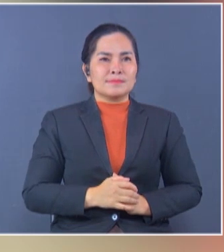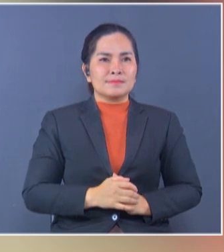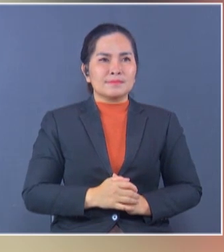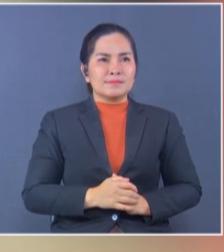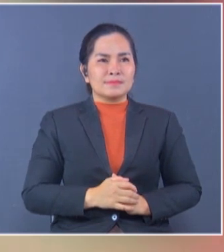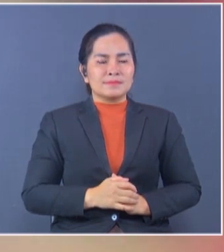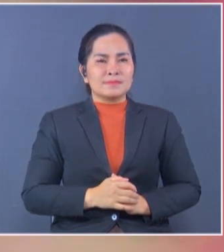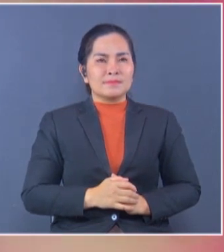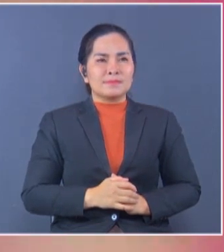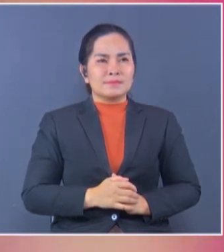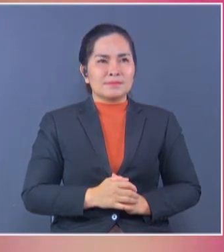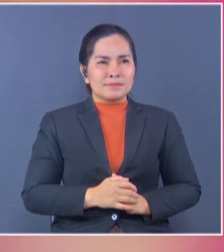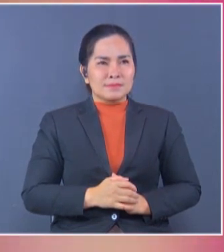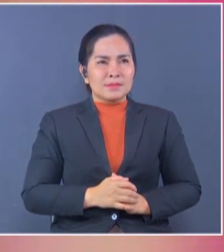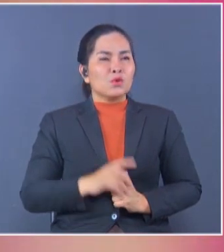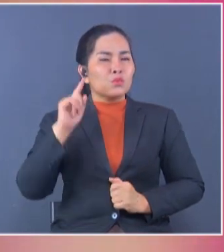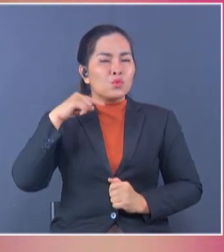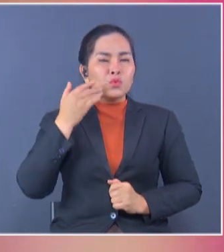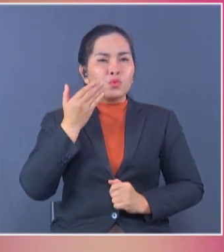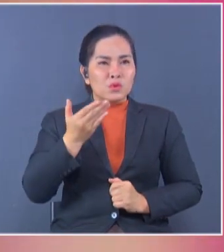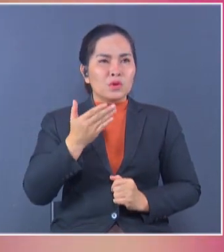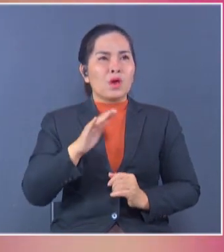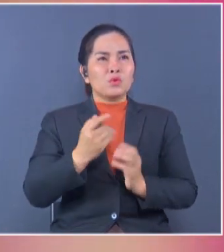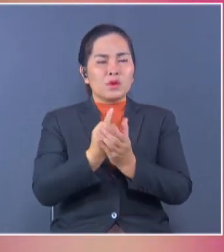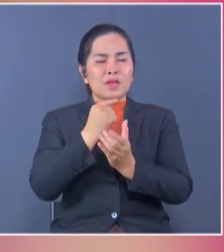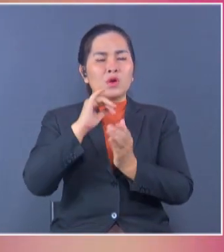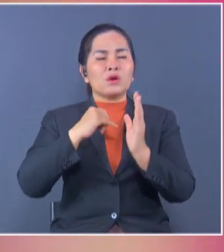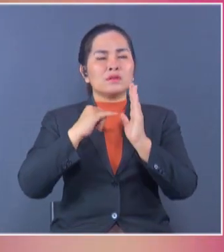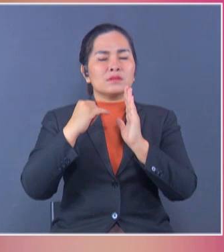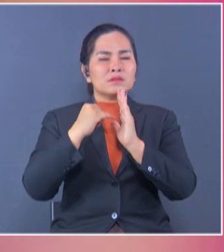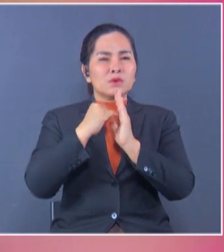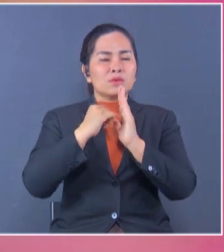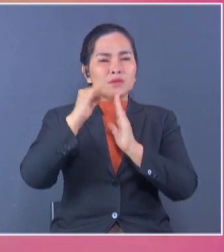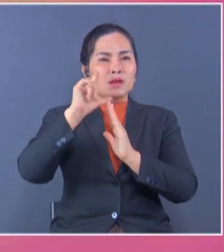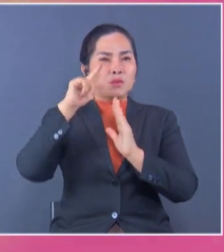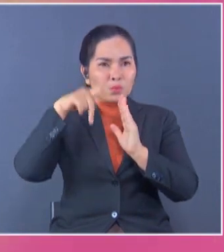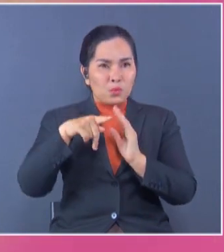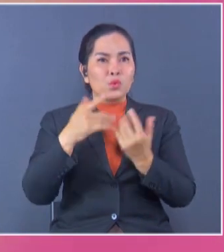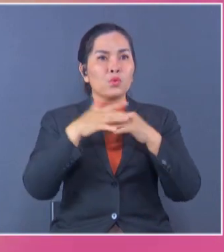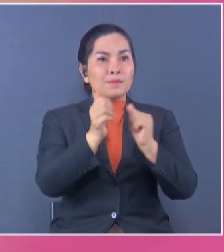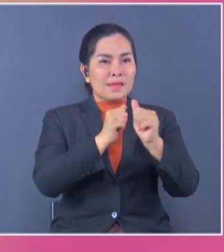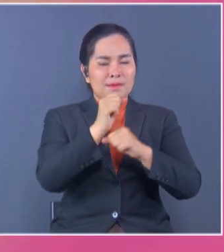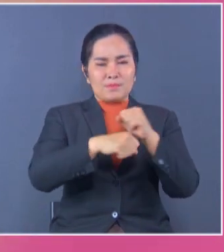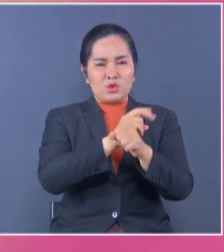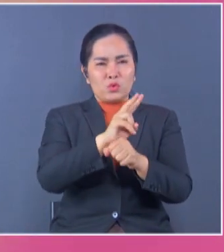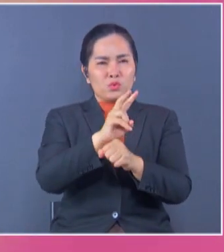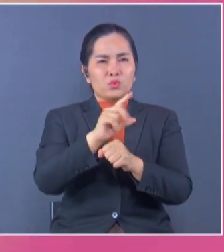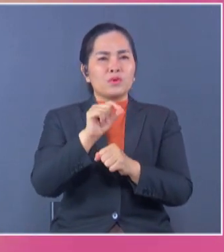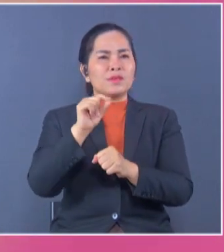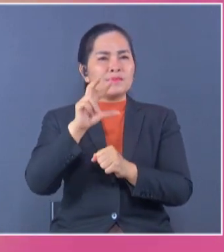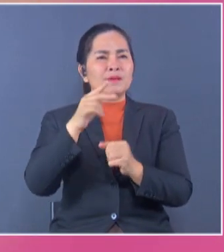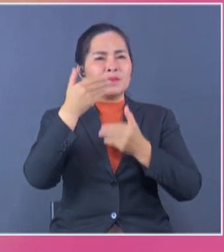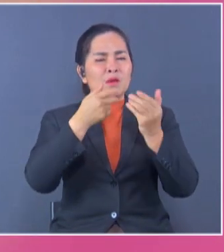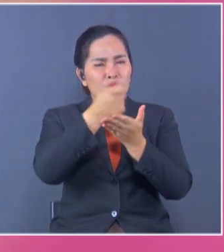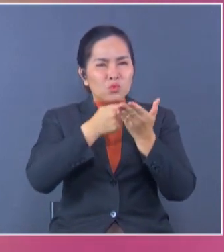กลายเป็นดราม่าขึ้นมาทันทีค่ะเมื่อเชอร์เอมมิสแกรนด์ลำพูนสาวงามผู้เข้าร่วมประกวดมิสแกรนด์ไทยแลนด์2023ปฏิเสธกิจกรรมดูดวง